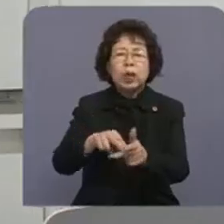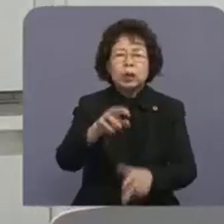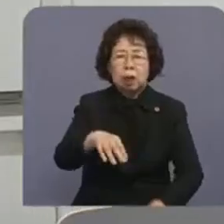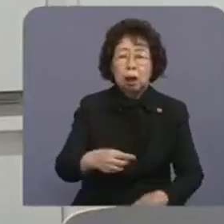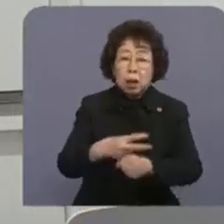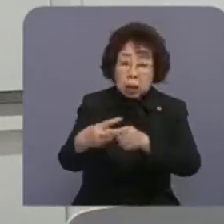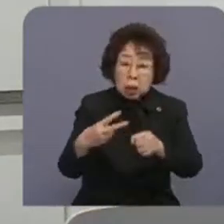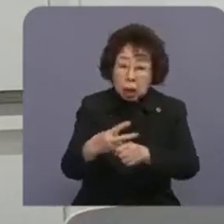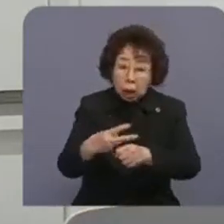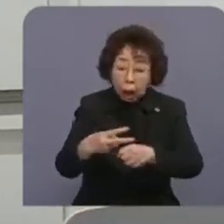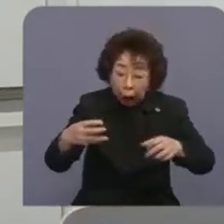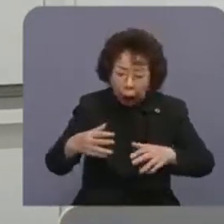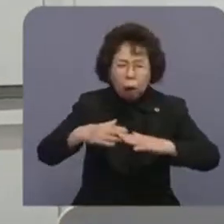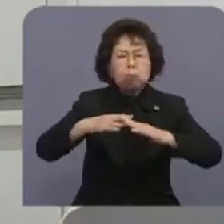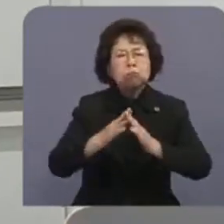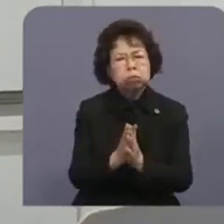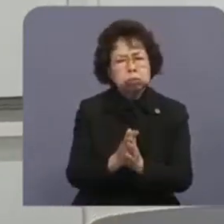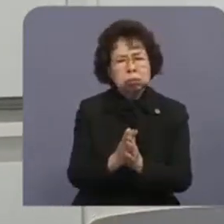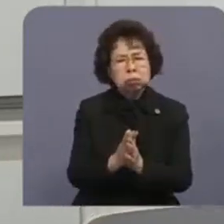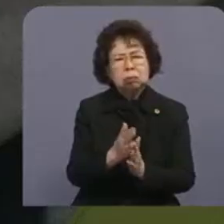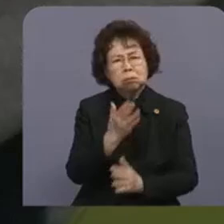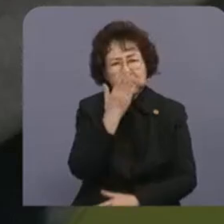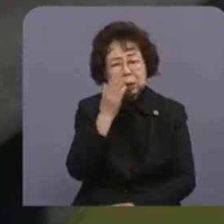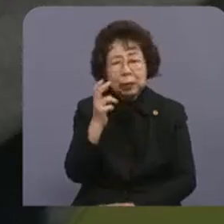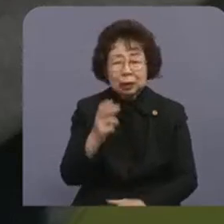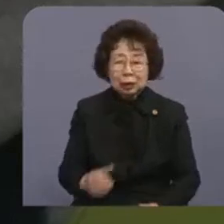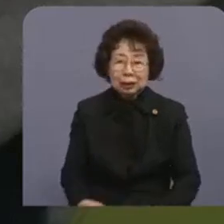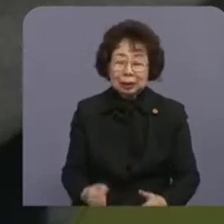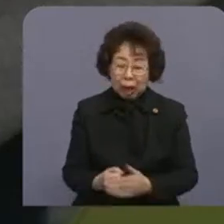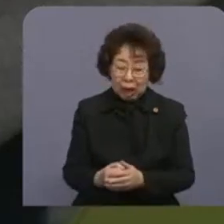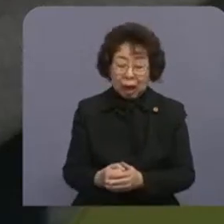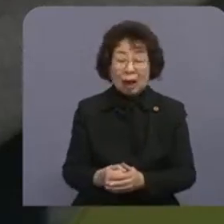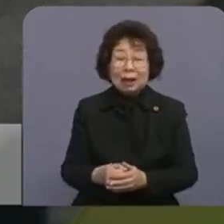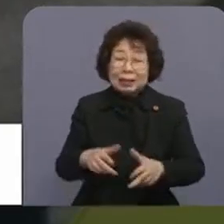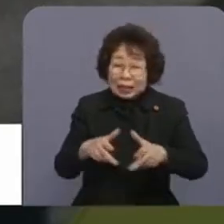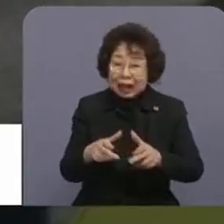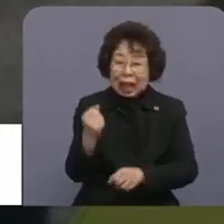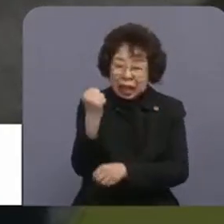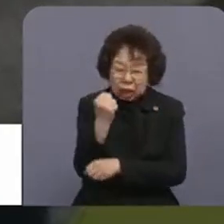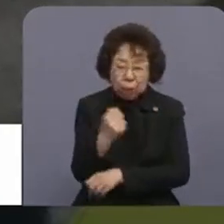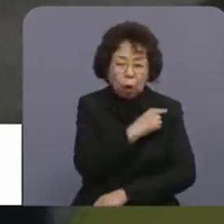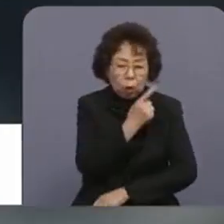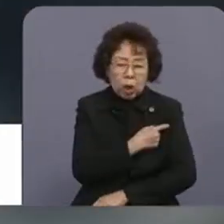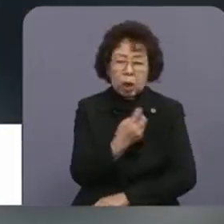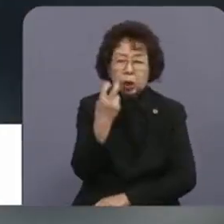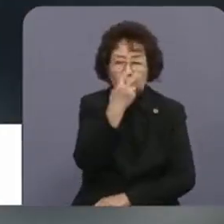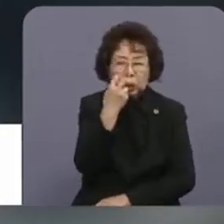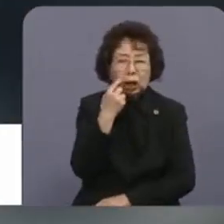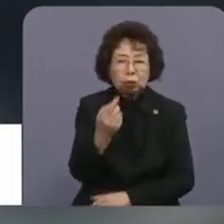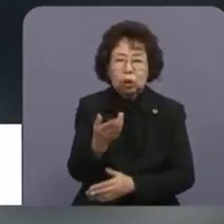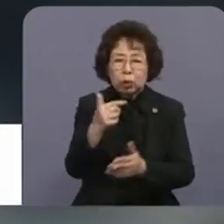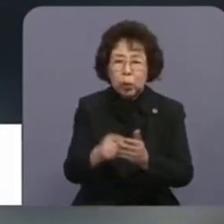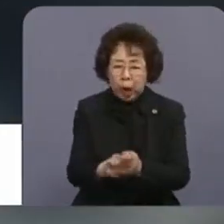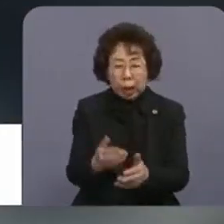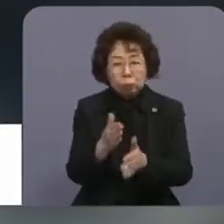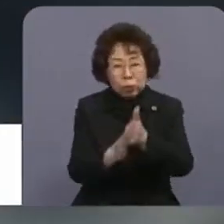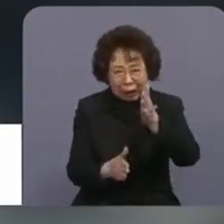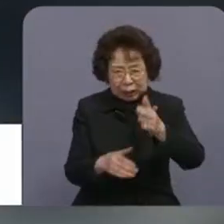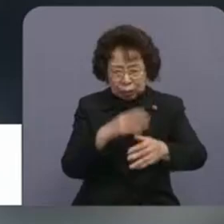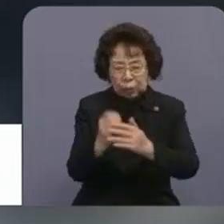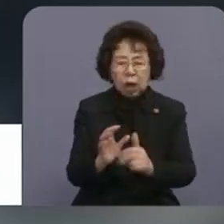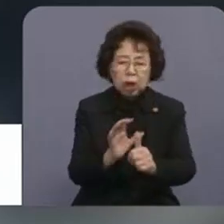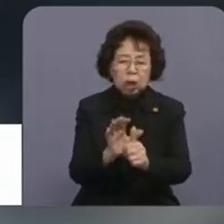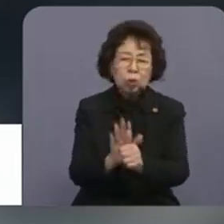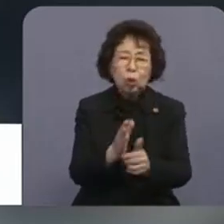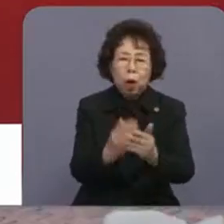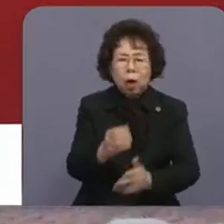만에 폐쇄 갈림길에 섰습니다 하지만 발달 장애인의 기본 권리를 보장하기 위해서는 차원의 지원을 통해